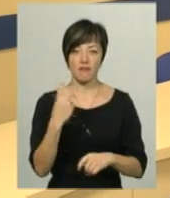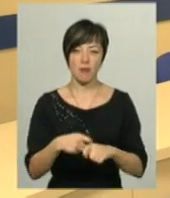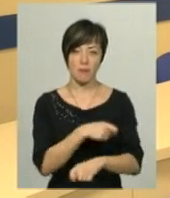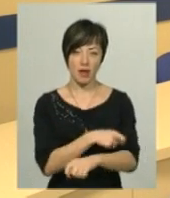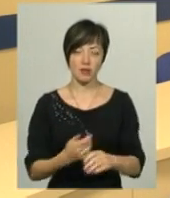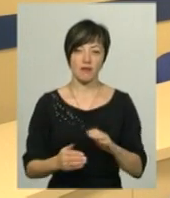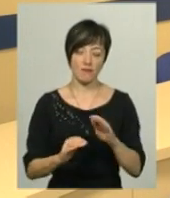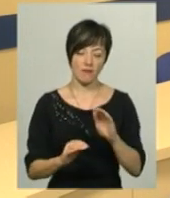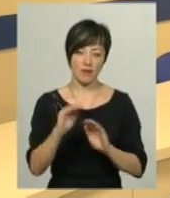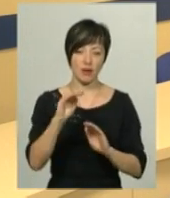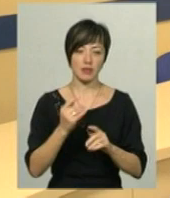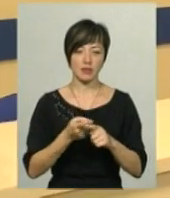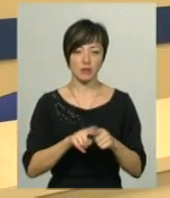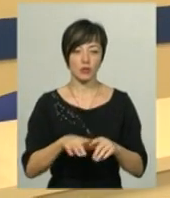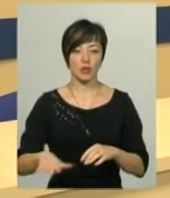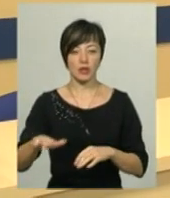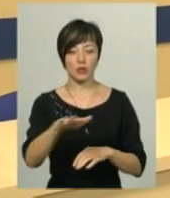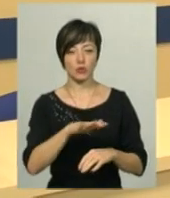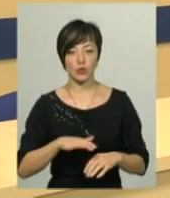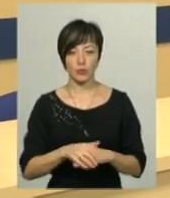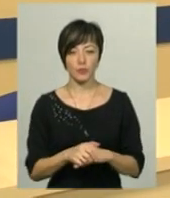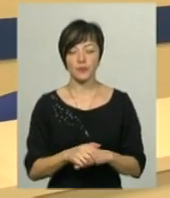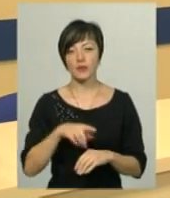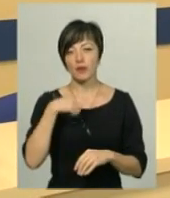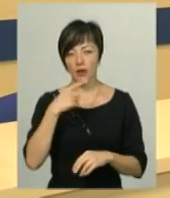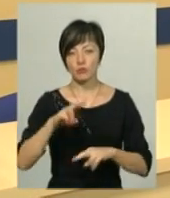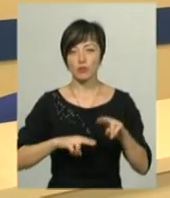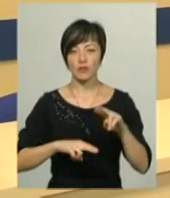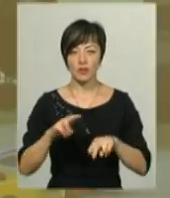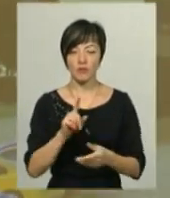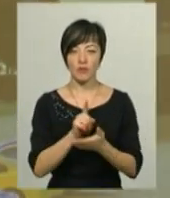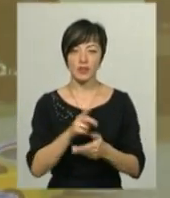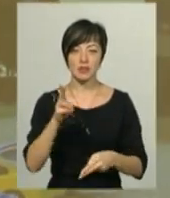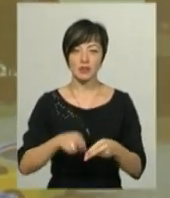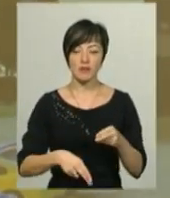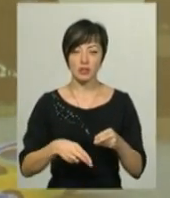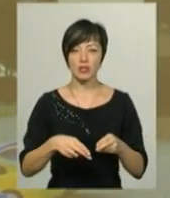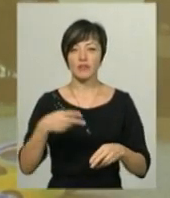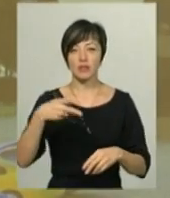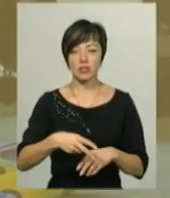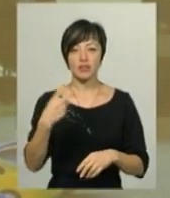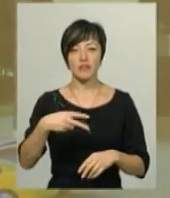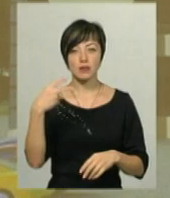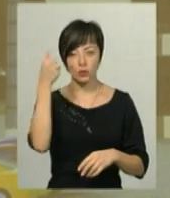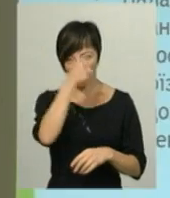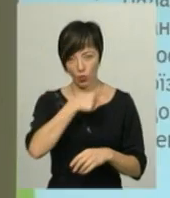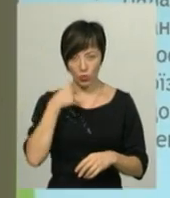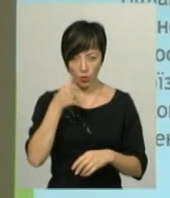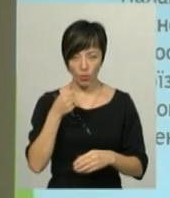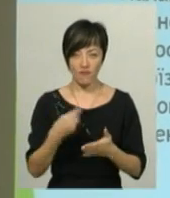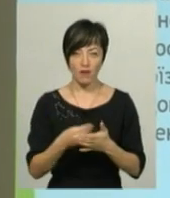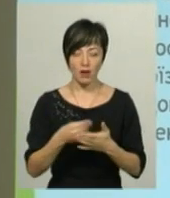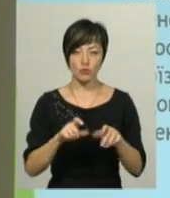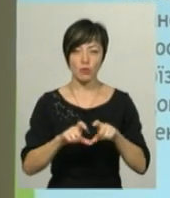вверх дану територію. Тетяна Поліщук каже, будівництво повинні завершити до кінця 2020 року.